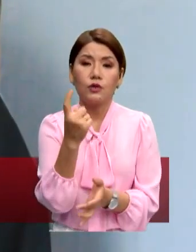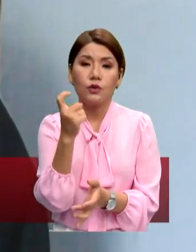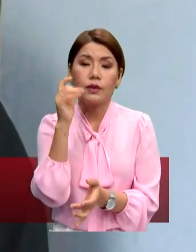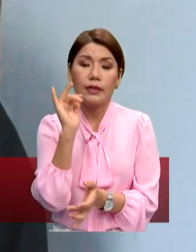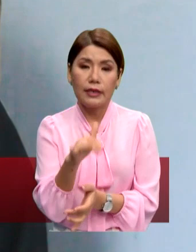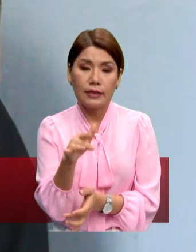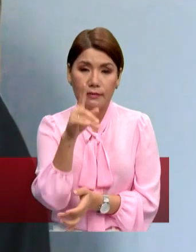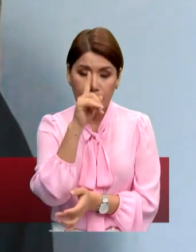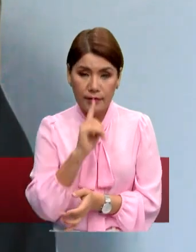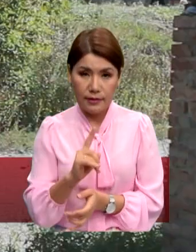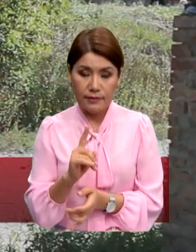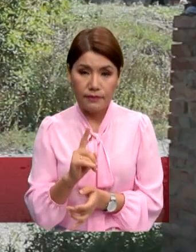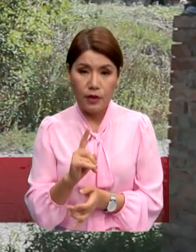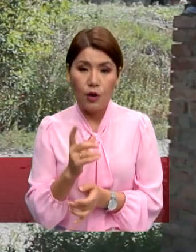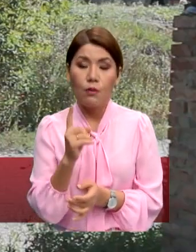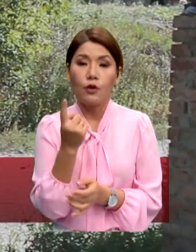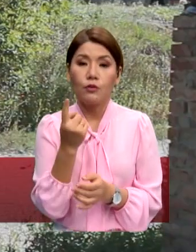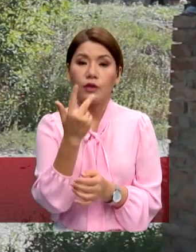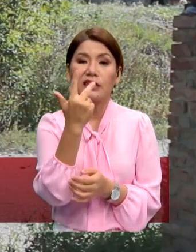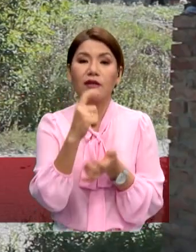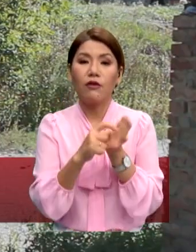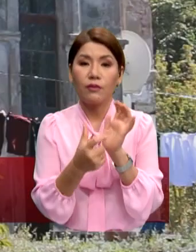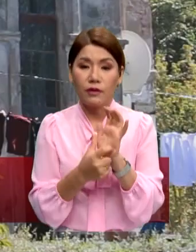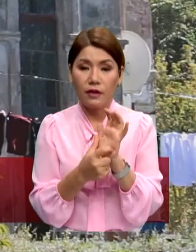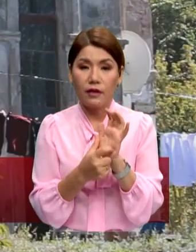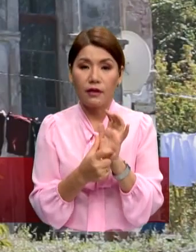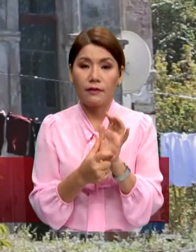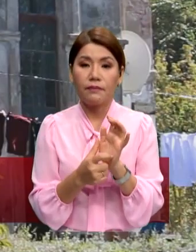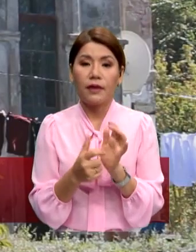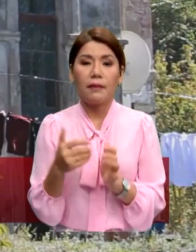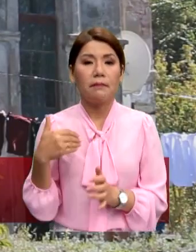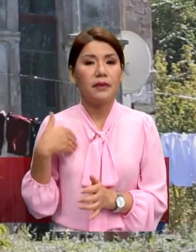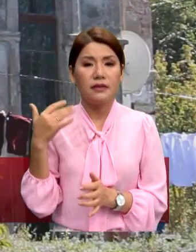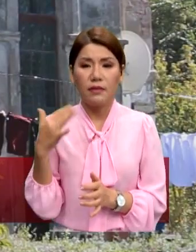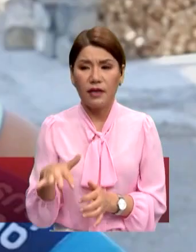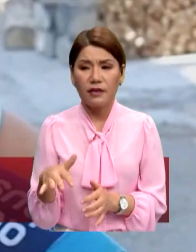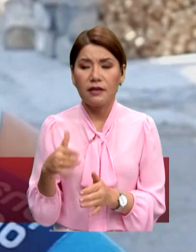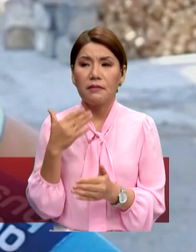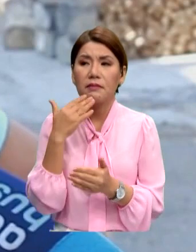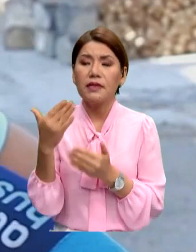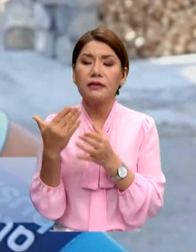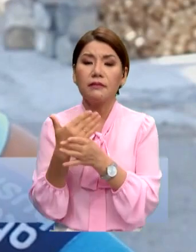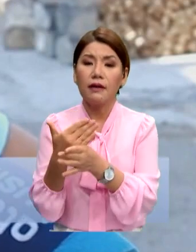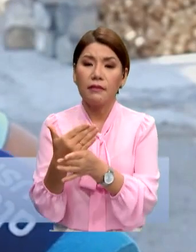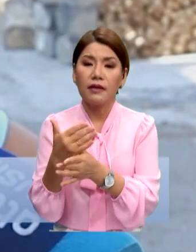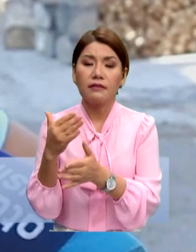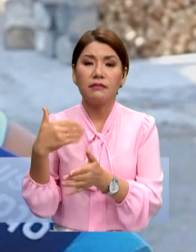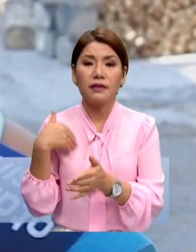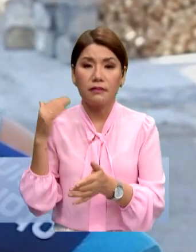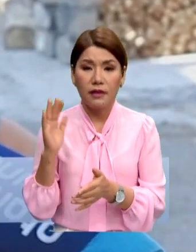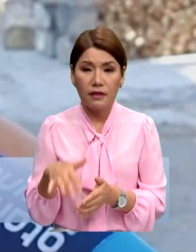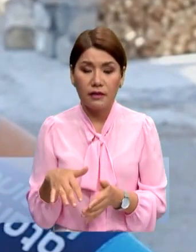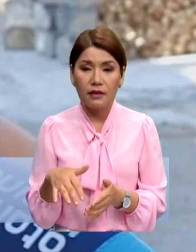месяц. Потому что трехкомнатная квартира. Бесполезно просить было. Завод встал и все.